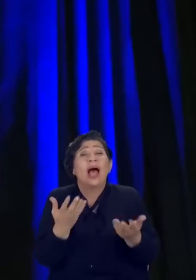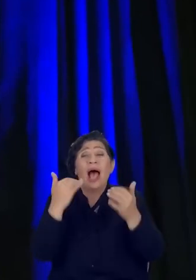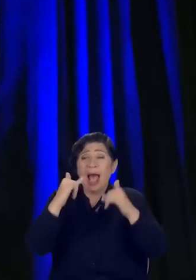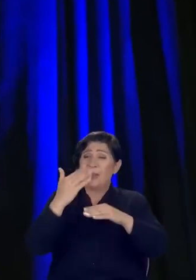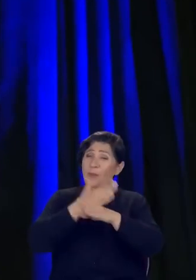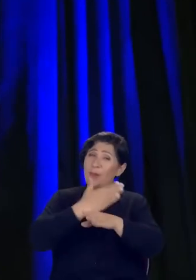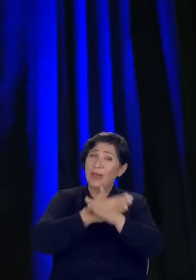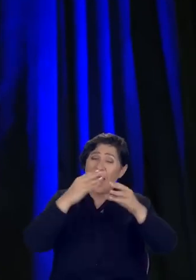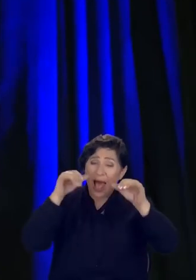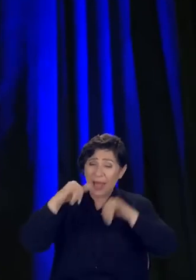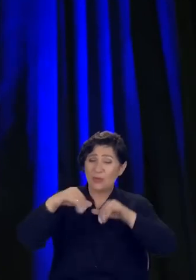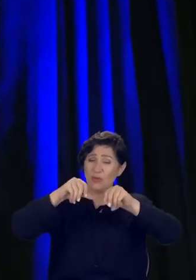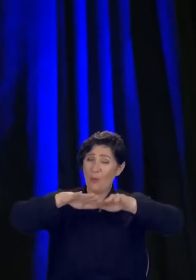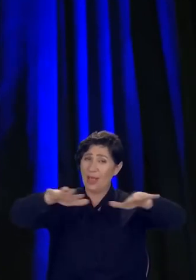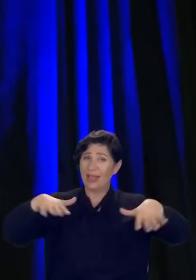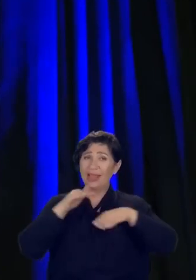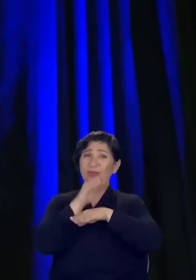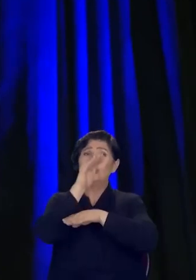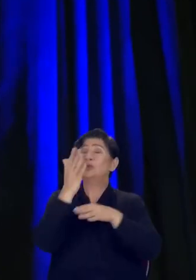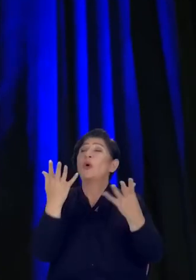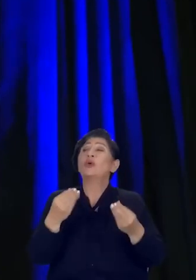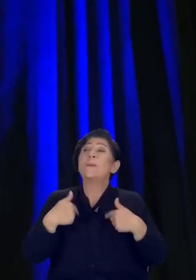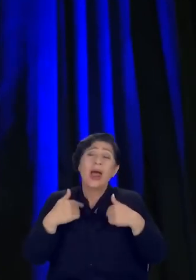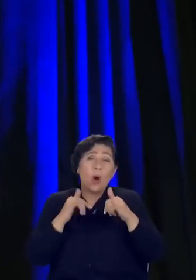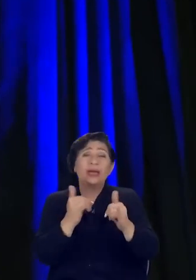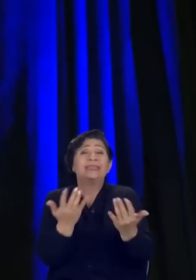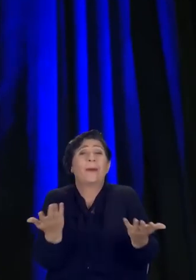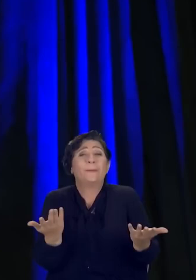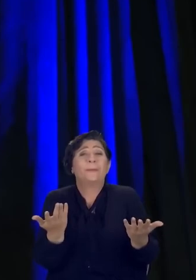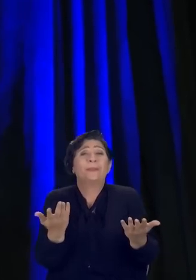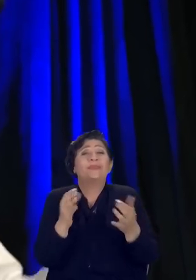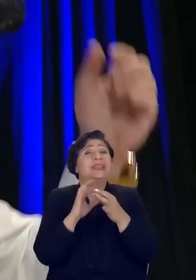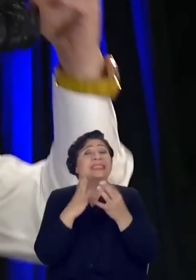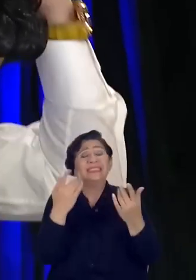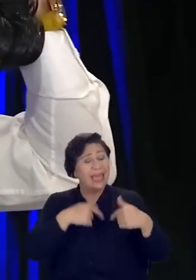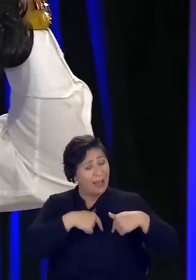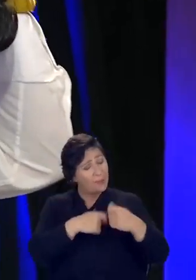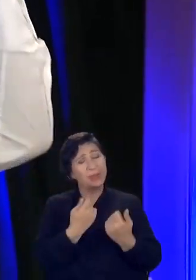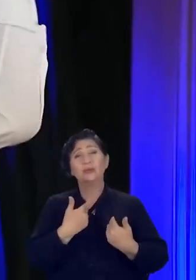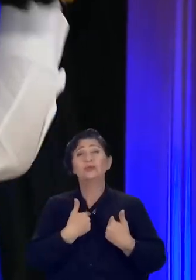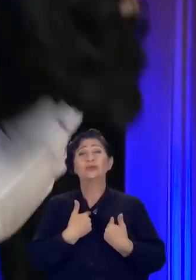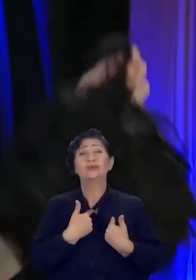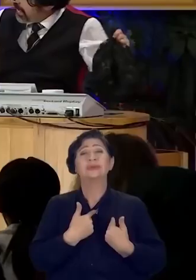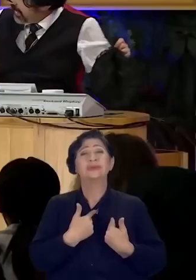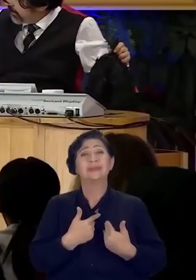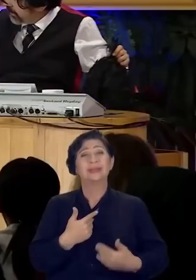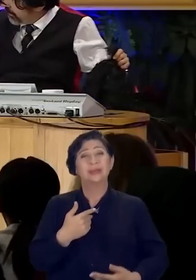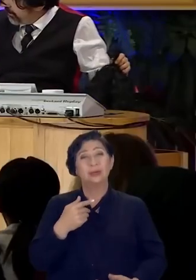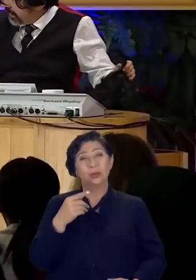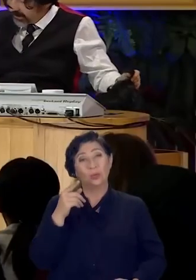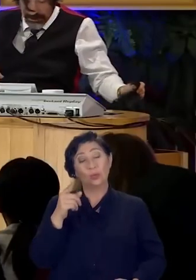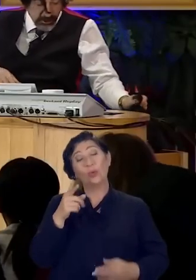Aynı memlekette, aynı topraklar üzerinde yaşıyoruz. Ne olur ben oynasam yani. Niçin bunu reddediyorsun? Bu şey